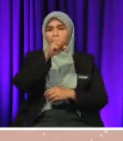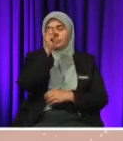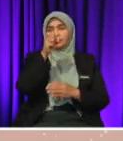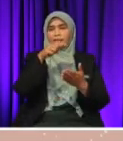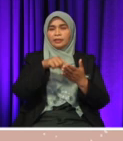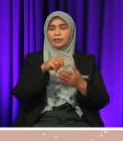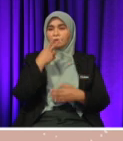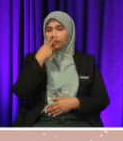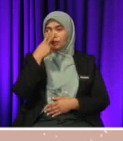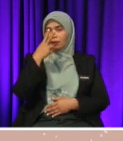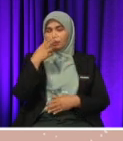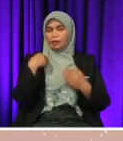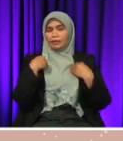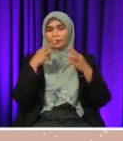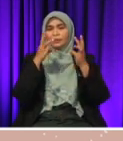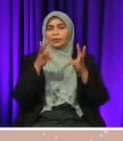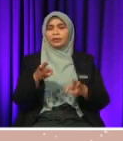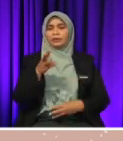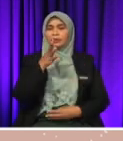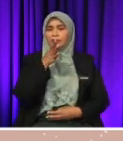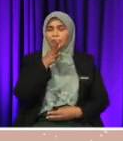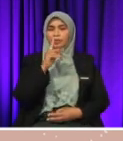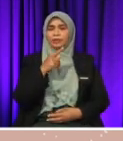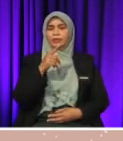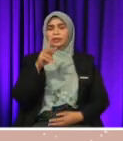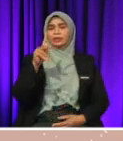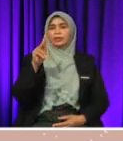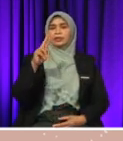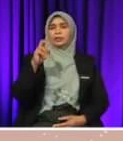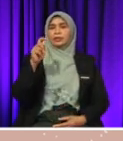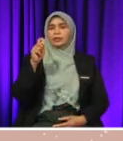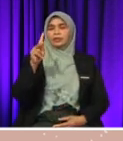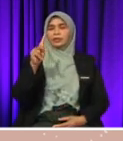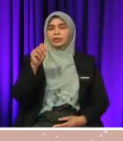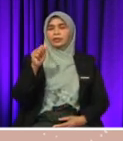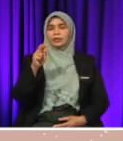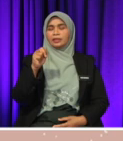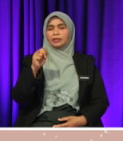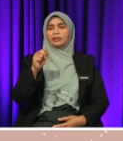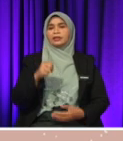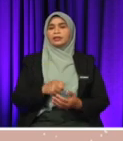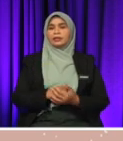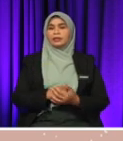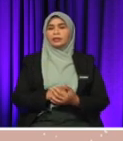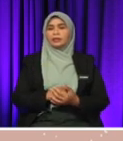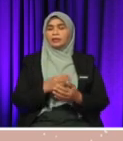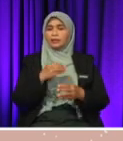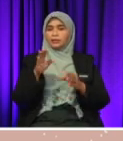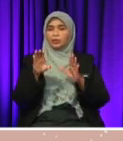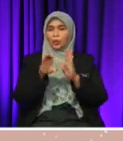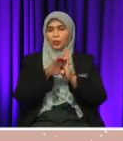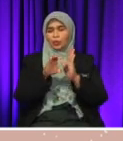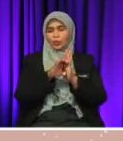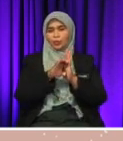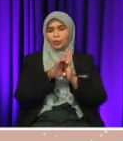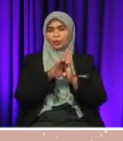ada watak Ibu jadi kita kritik Sanjungan pada watak Ibu beserta contoh masih ada